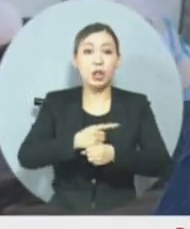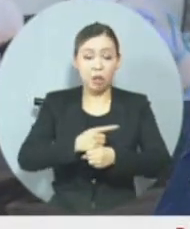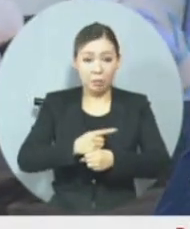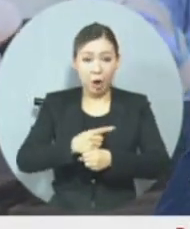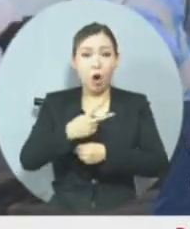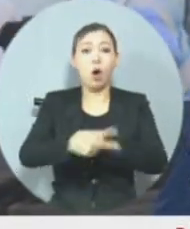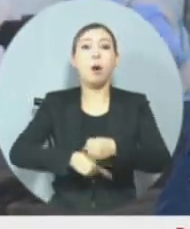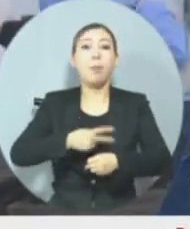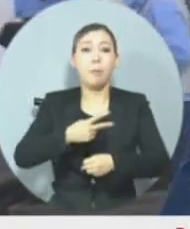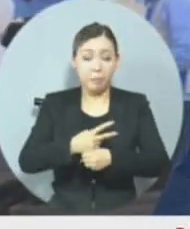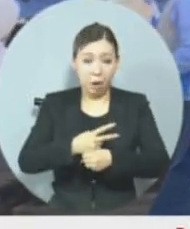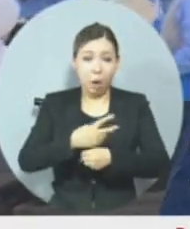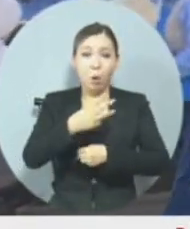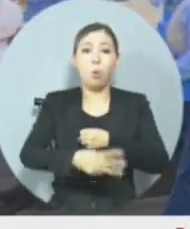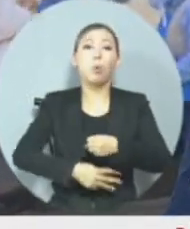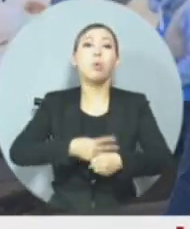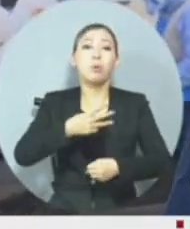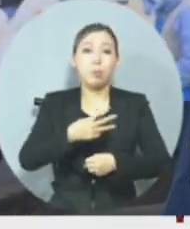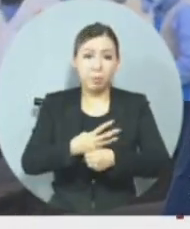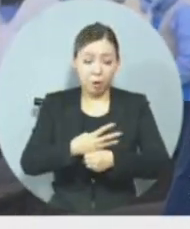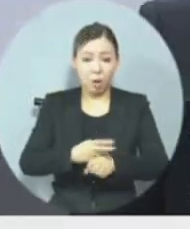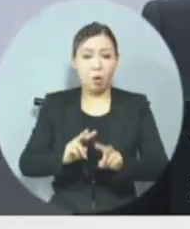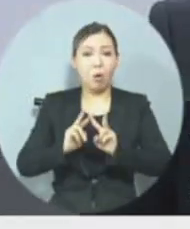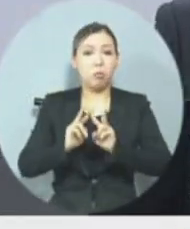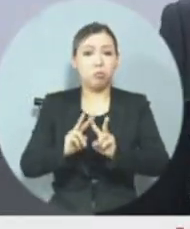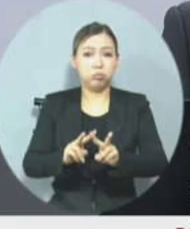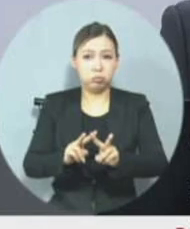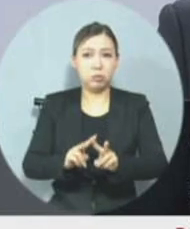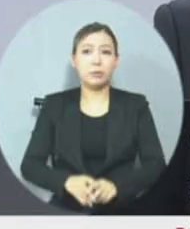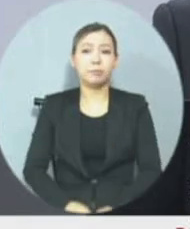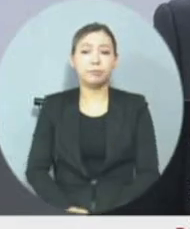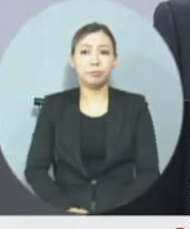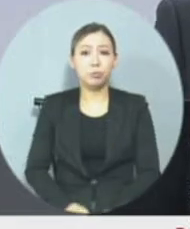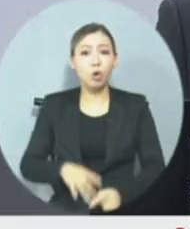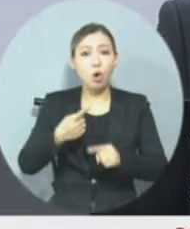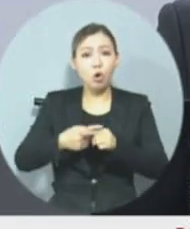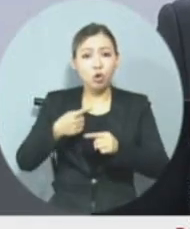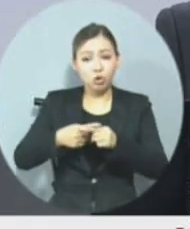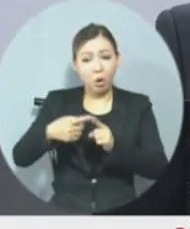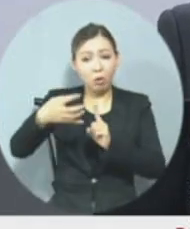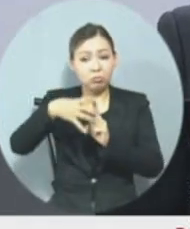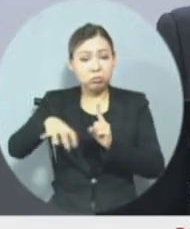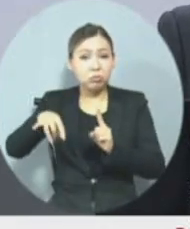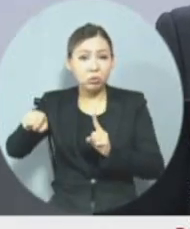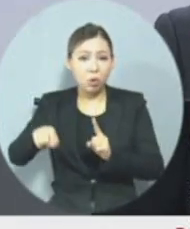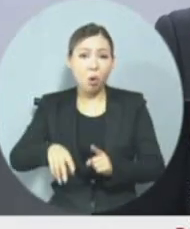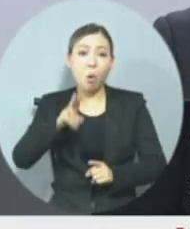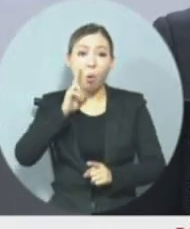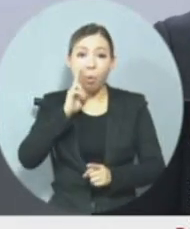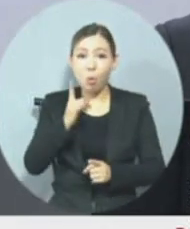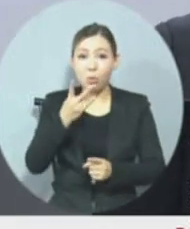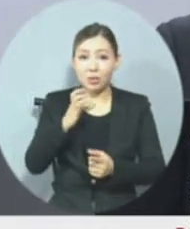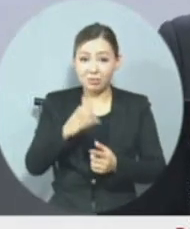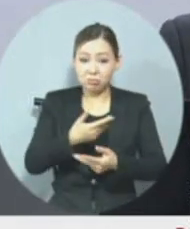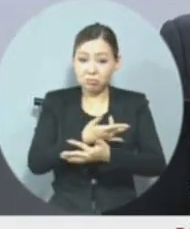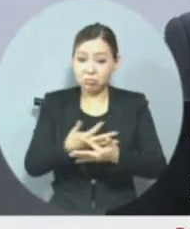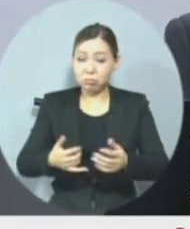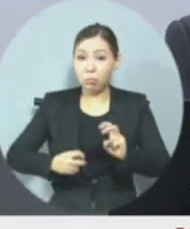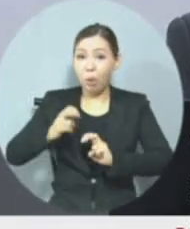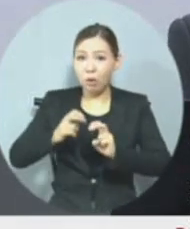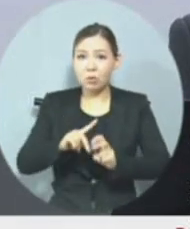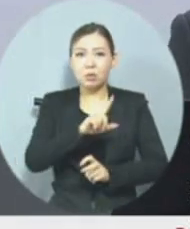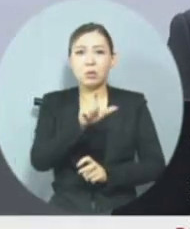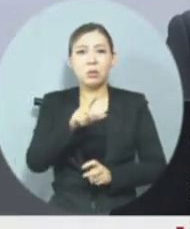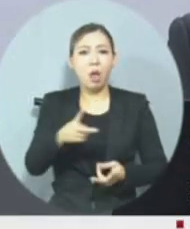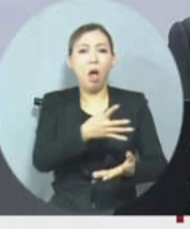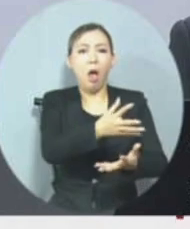хойдоо үргэлжлэнэ, 3 жил үргэлжлэх ийм хэрэг байна. Ялангуяа хөдөө аж ахуйн хүнснийх нь бол нөгөө зээл батнаас